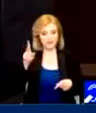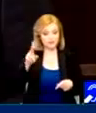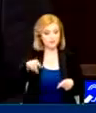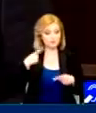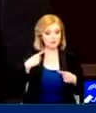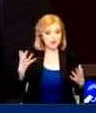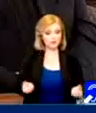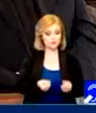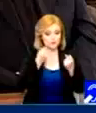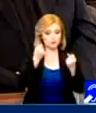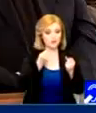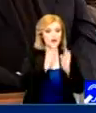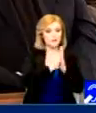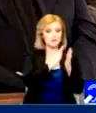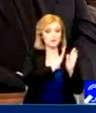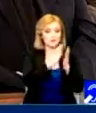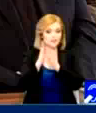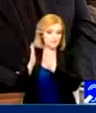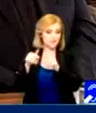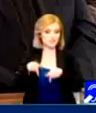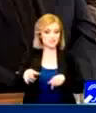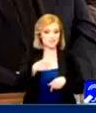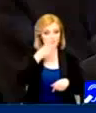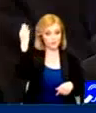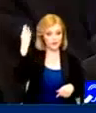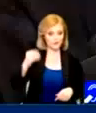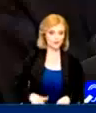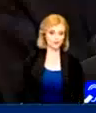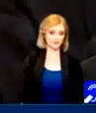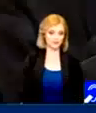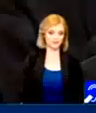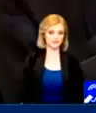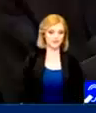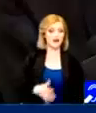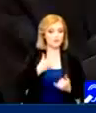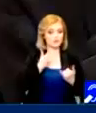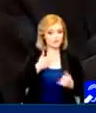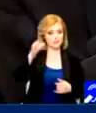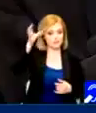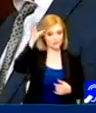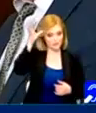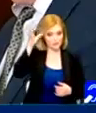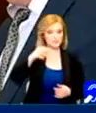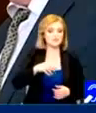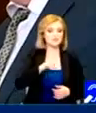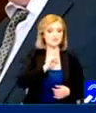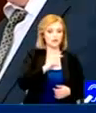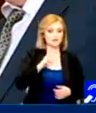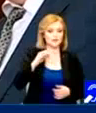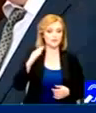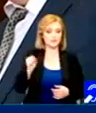din Republica Moldova. Premiul cel mai generos mecen al bibliotecilor a revenit academicianului Nicolae Dabija. Pentru